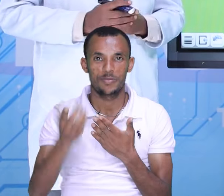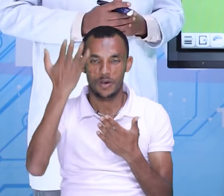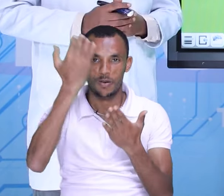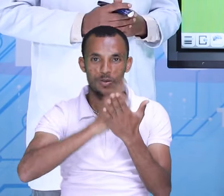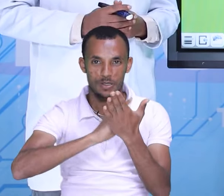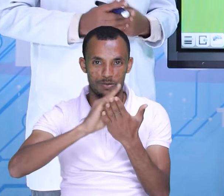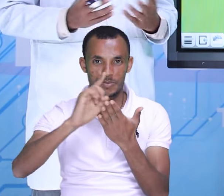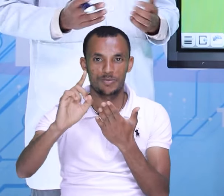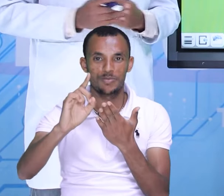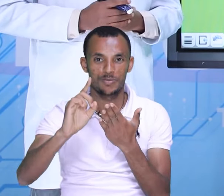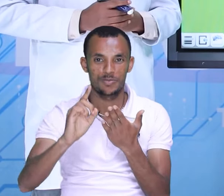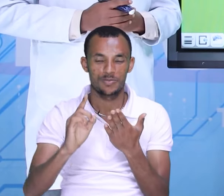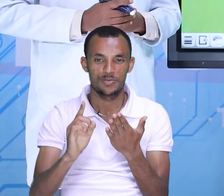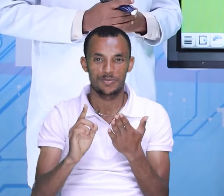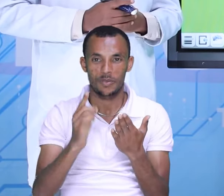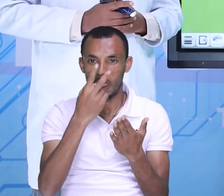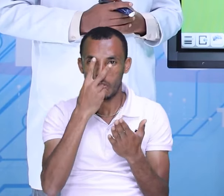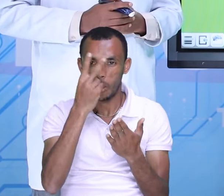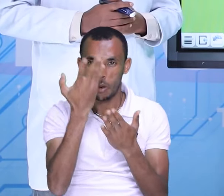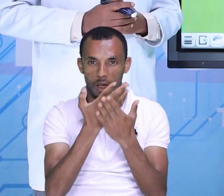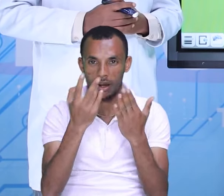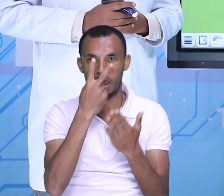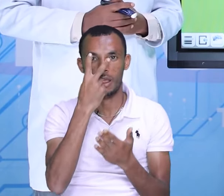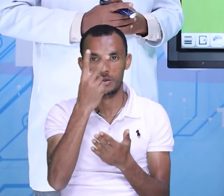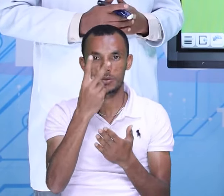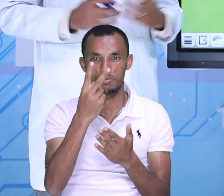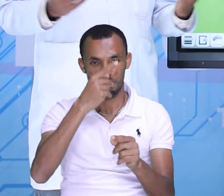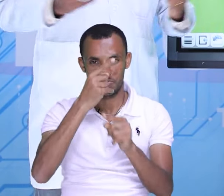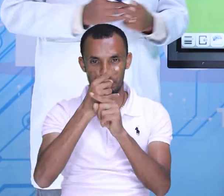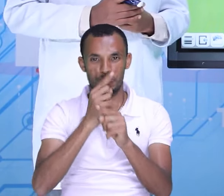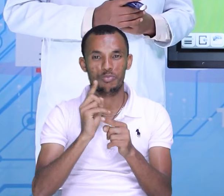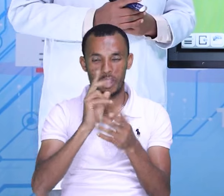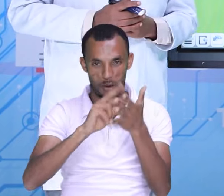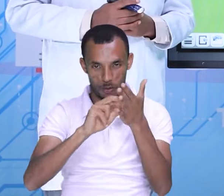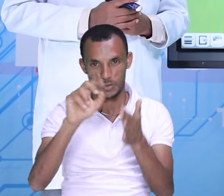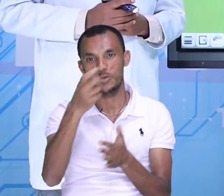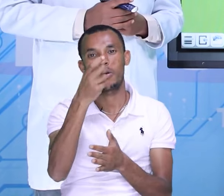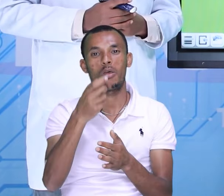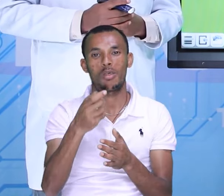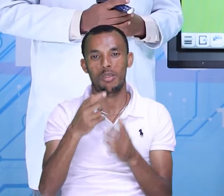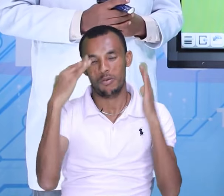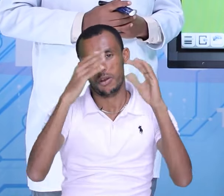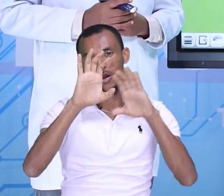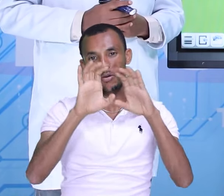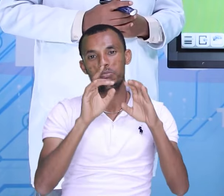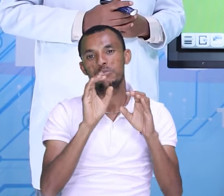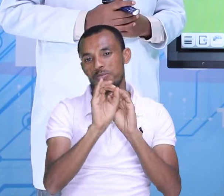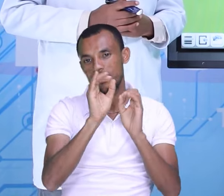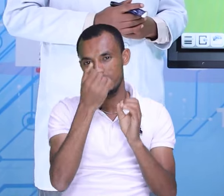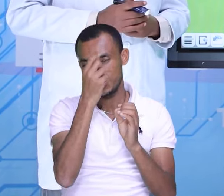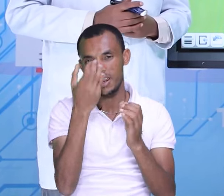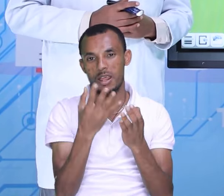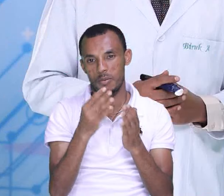ባለፈው ሳምንት ያየነውን ነገር እንዳያችሁት እርግጠኛ ነኝ። እያነበባችሁ እንደሆነ ደግሞ ምንም አይነት ጥርጥር የለኝም። እንዴት ነው